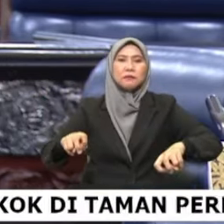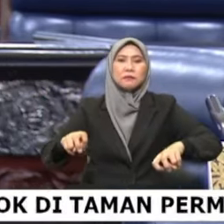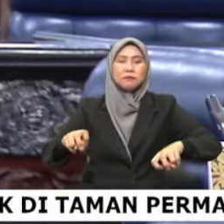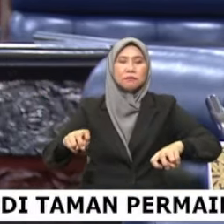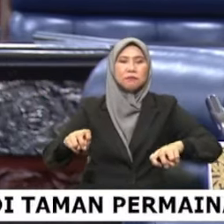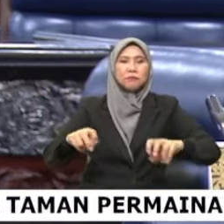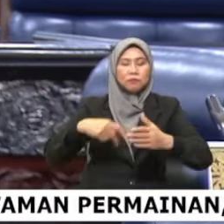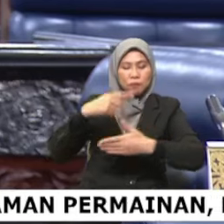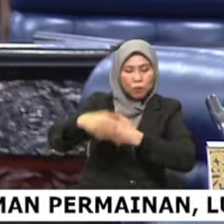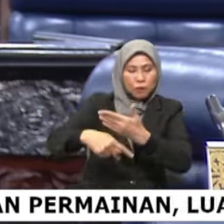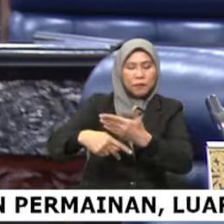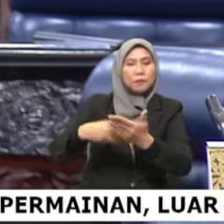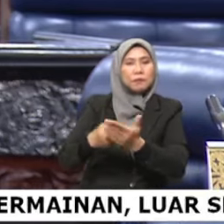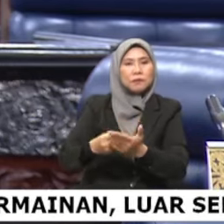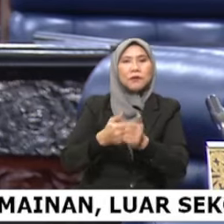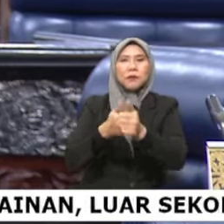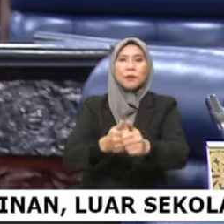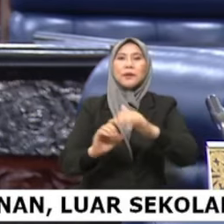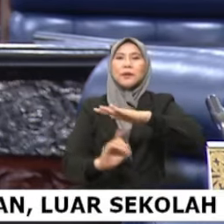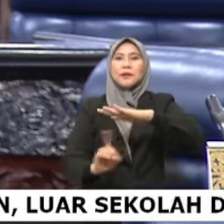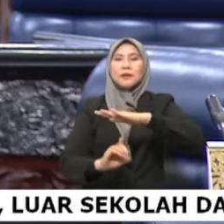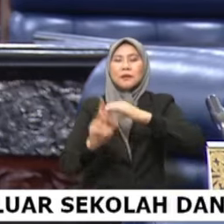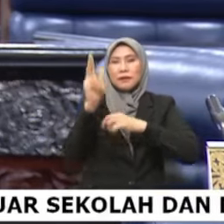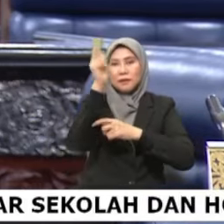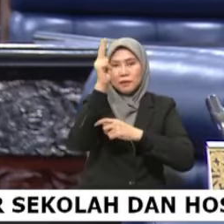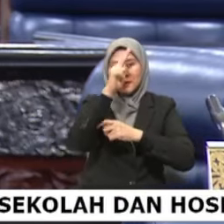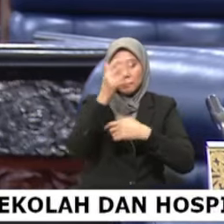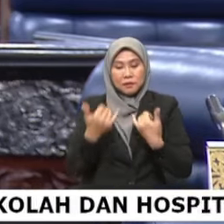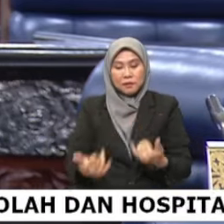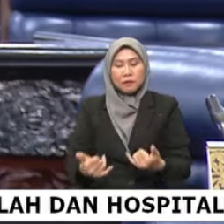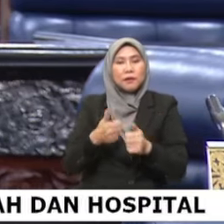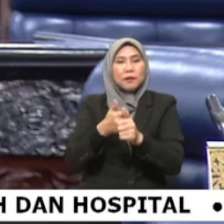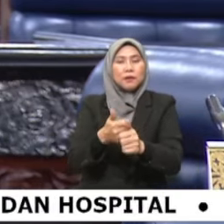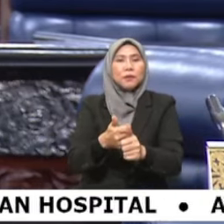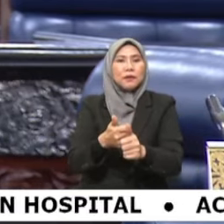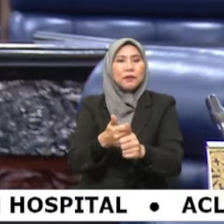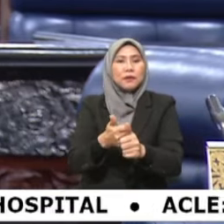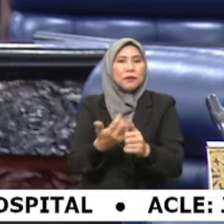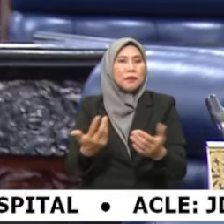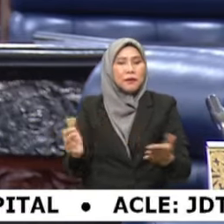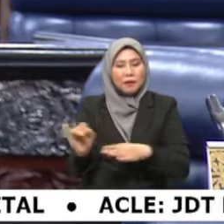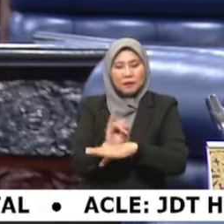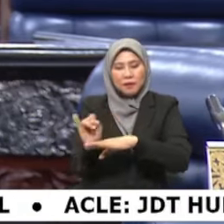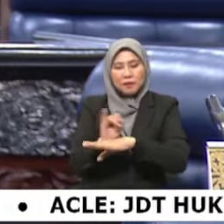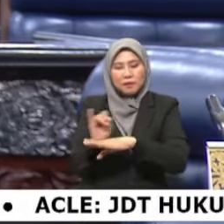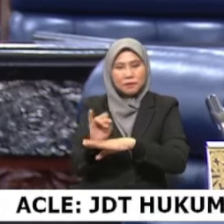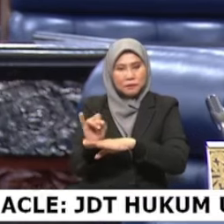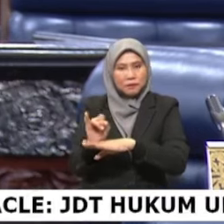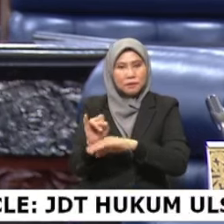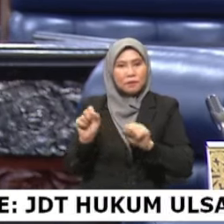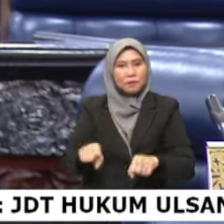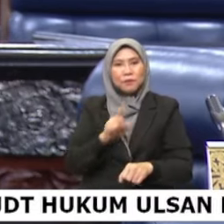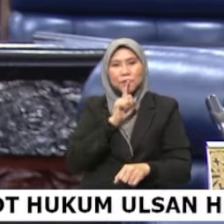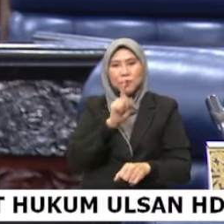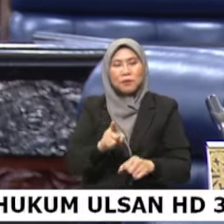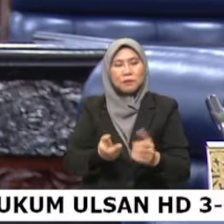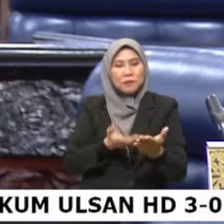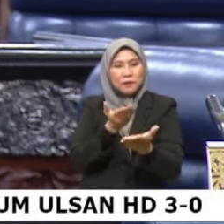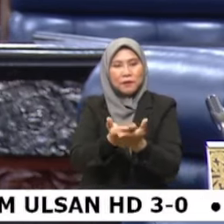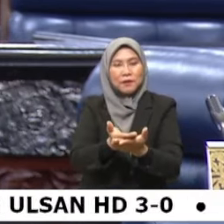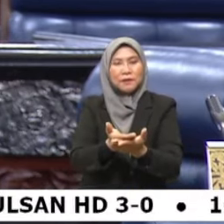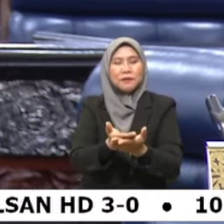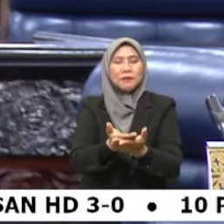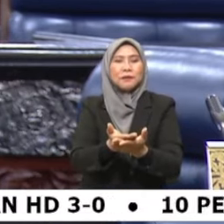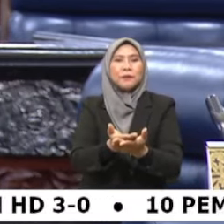insentif sedia ada selaras dengan dasar semasa kerajaan dan keperluan pemain industri sekaligus memastikan penawaran